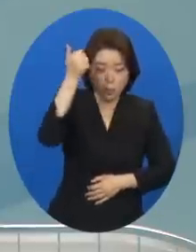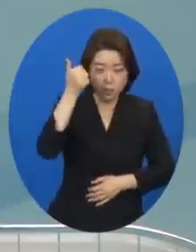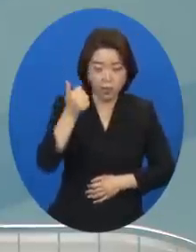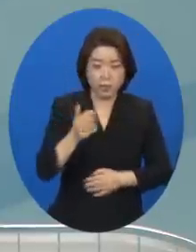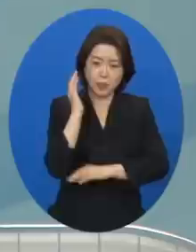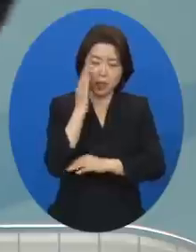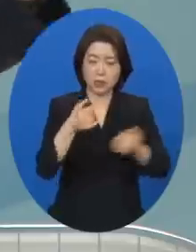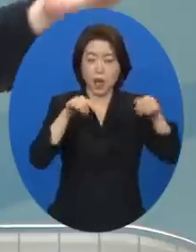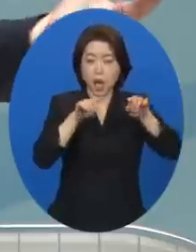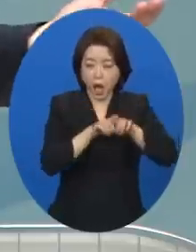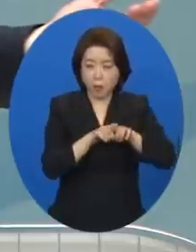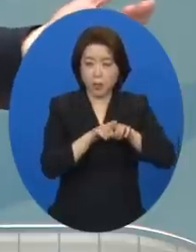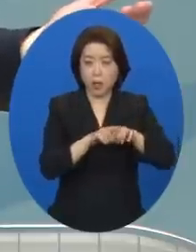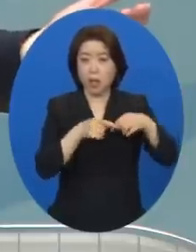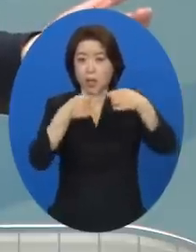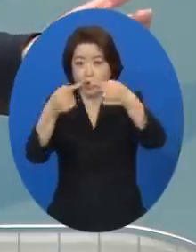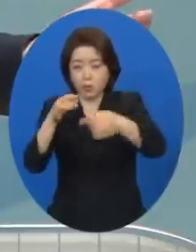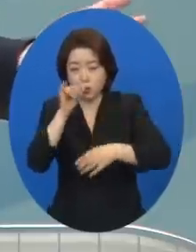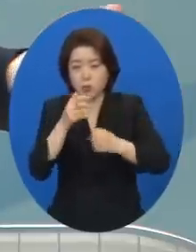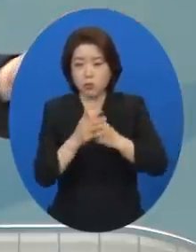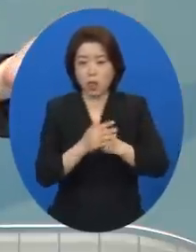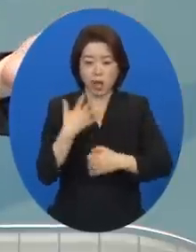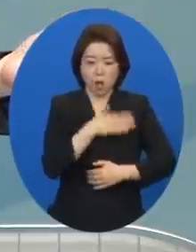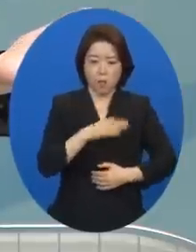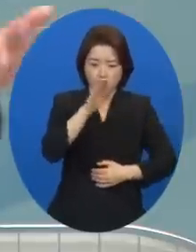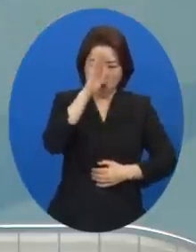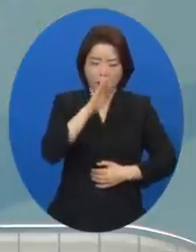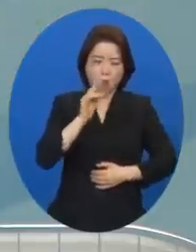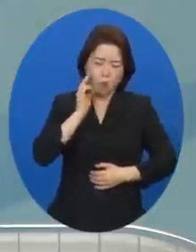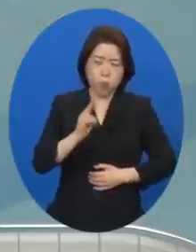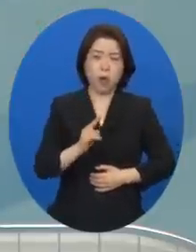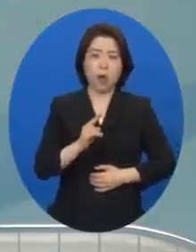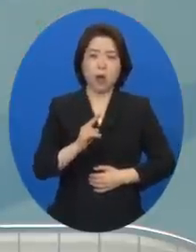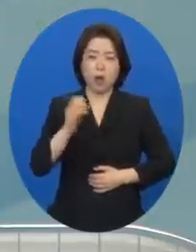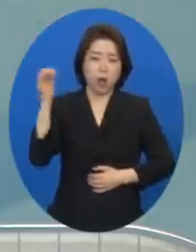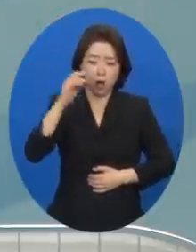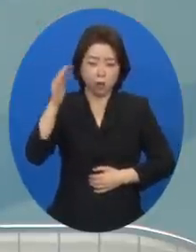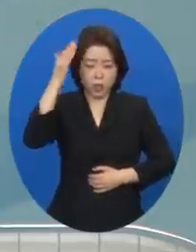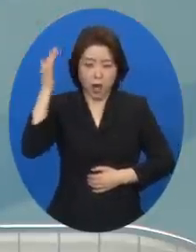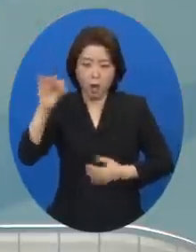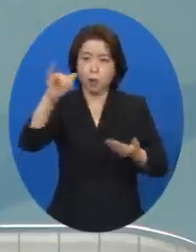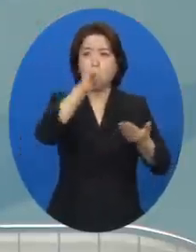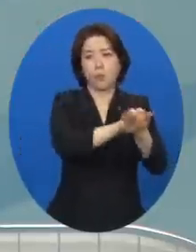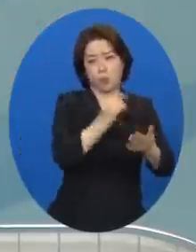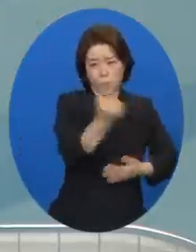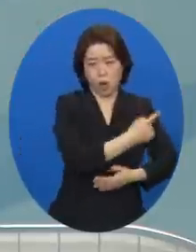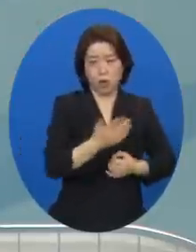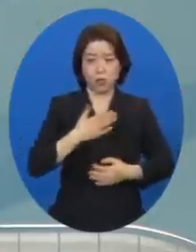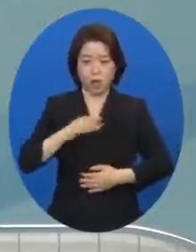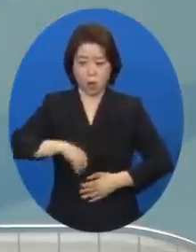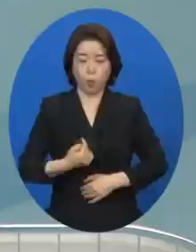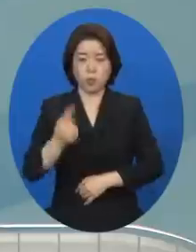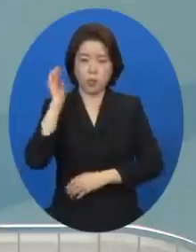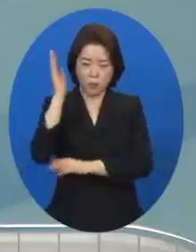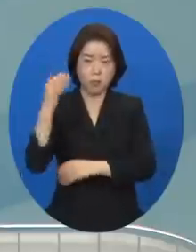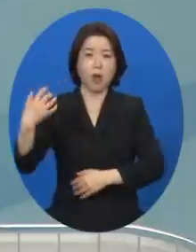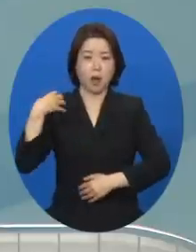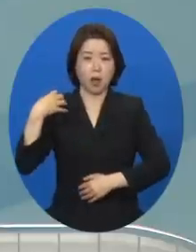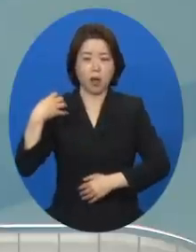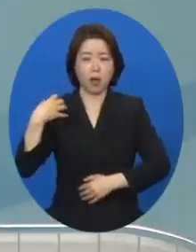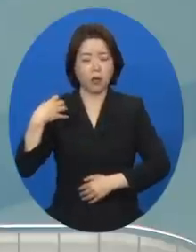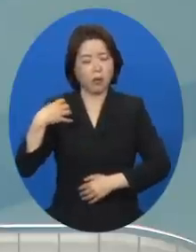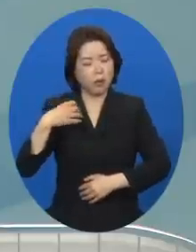어려움 때문에 갑자기 귀국 하셔야 됐어요 도무지 예측할 수 없었던 여러 가지 어려운 일들이 겹쳐 일어나